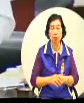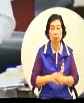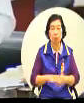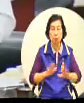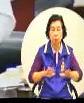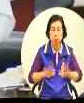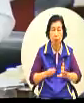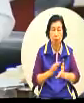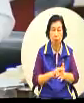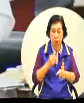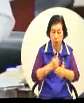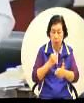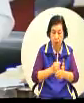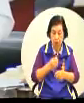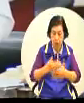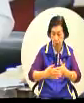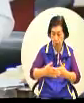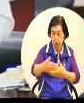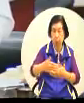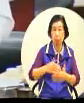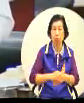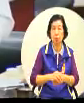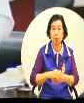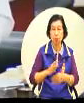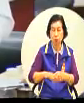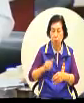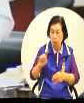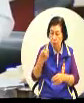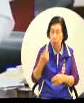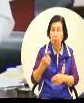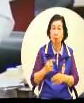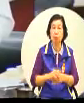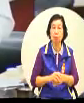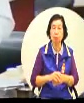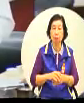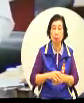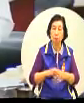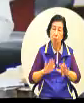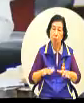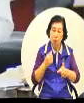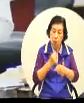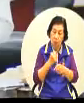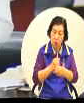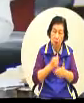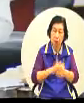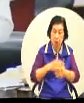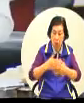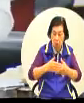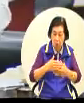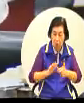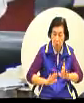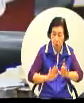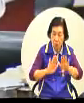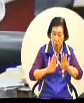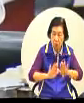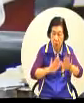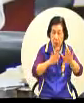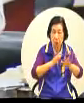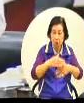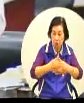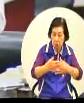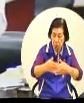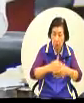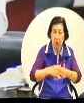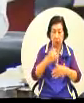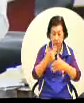中是有许多的因素稍微进度慢了一点，那么